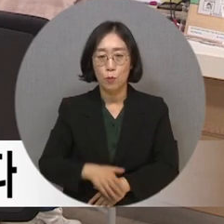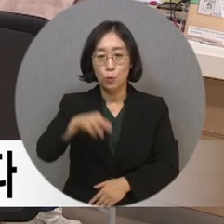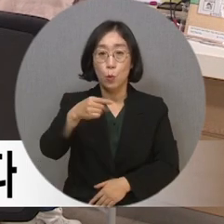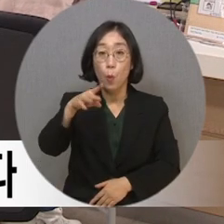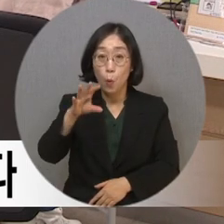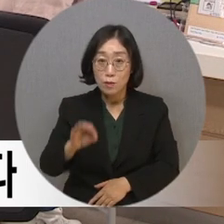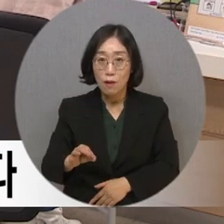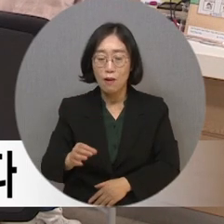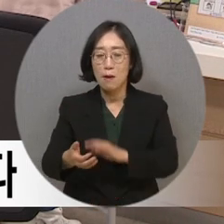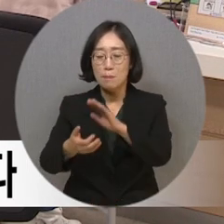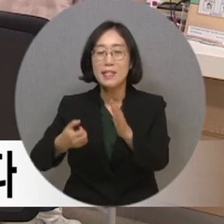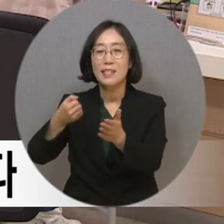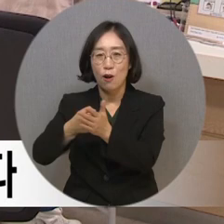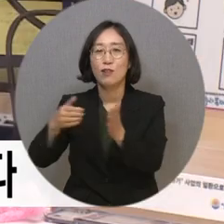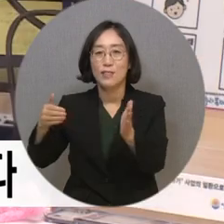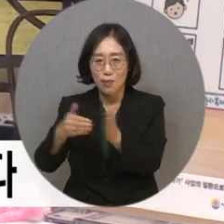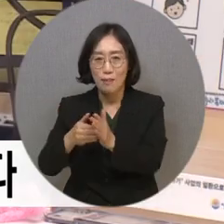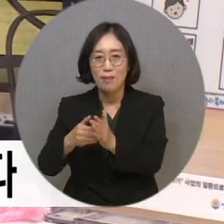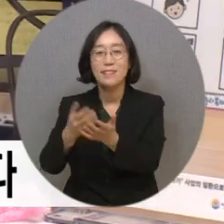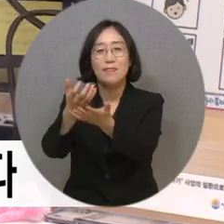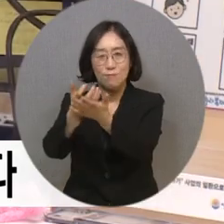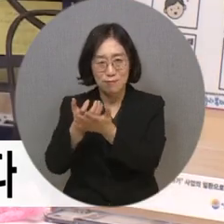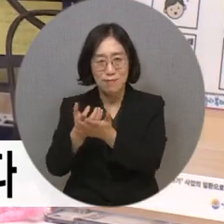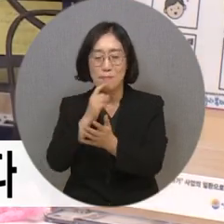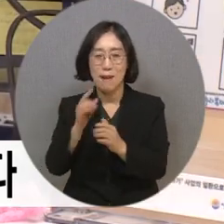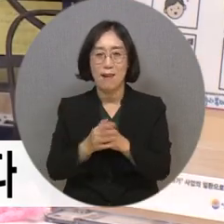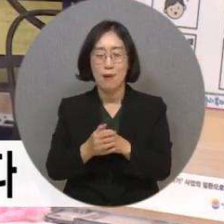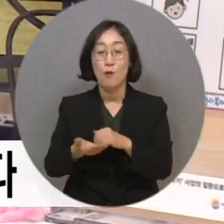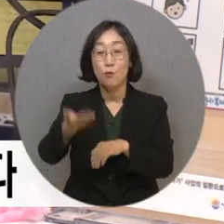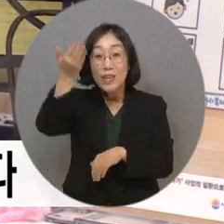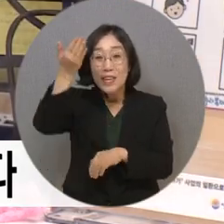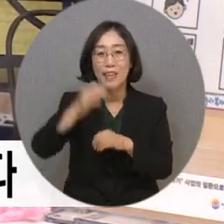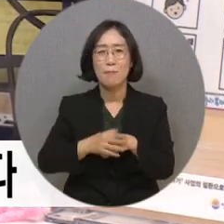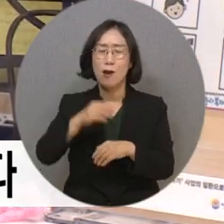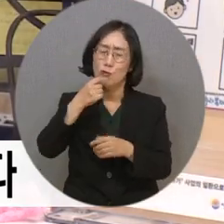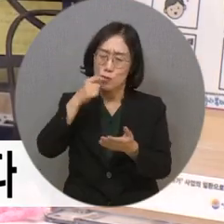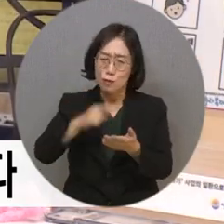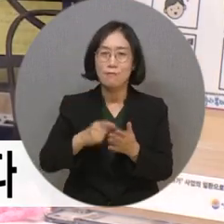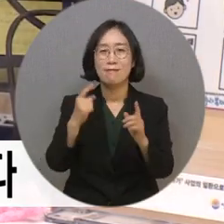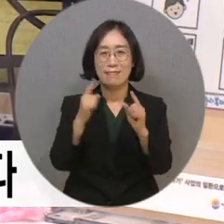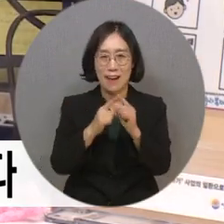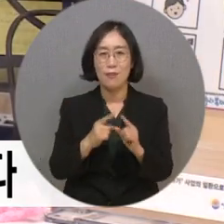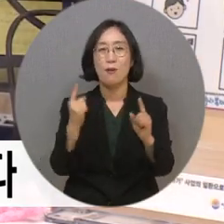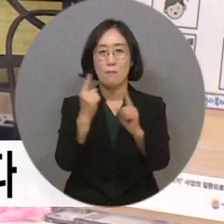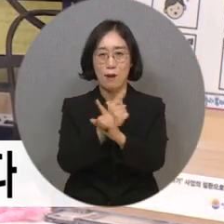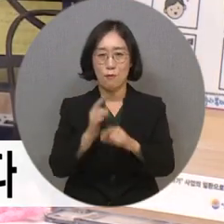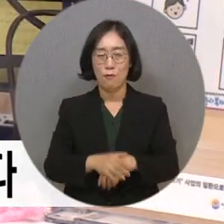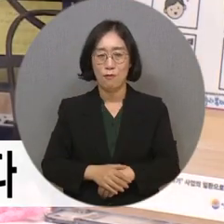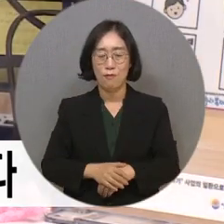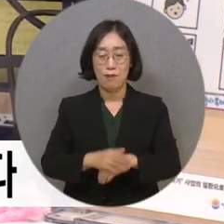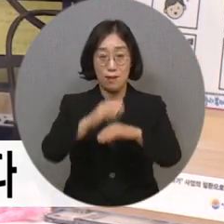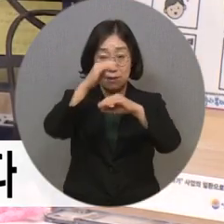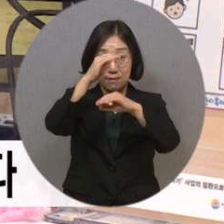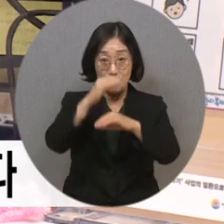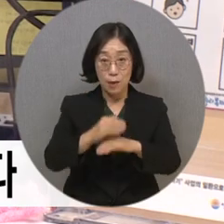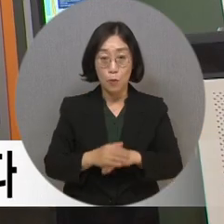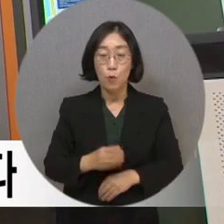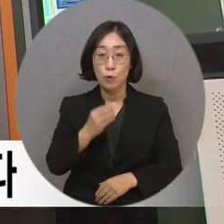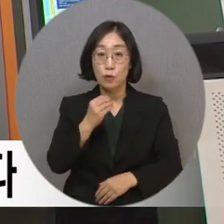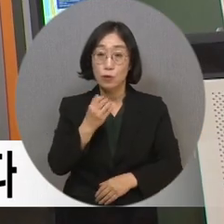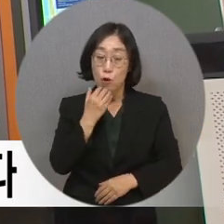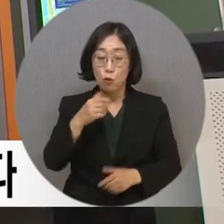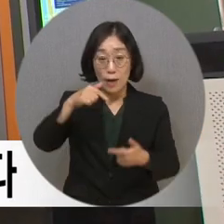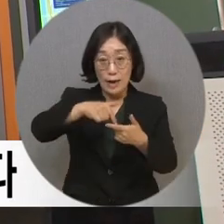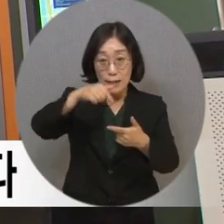양식은 정해진 서식으로, 상기 내용은 위 내용 등으로 바꿉니다. 이번 행정용어 개선 사항은 서울